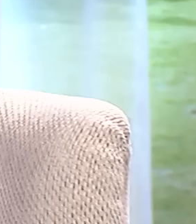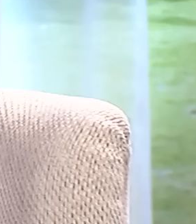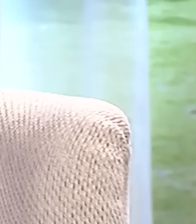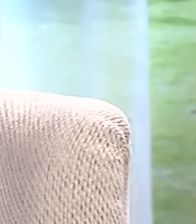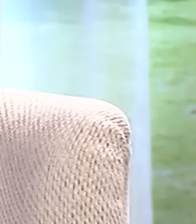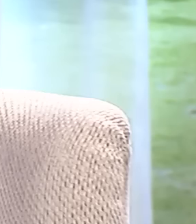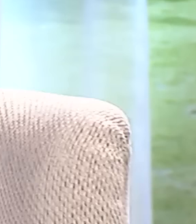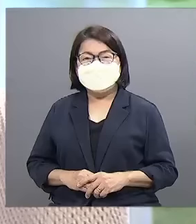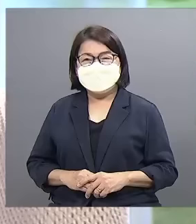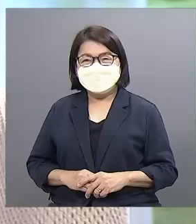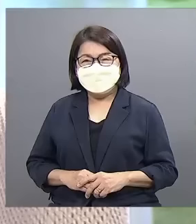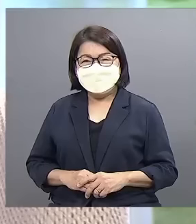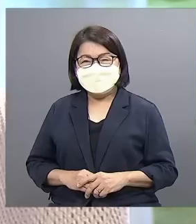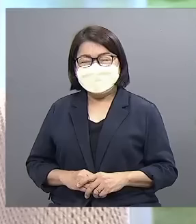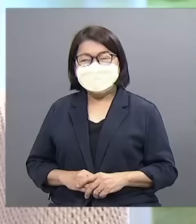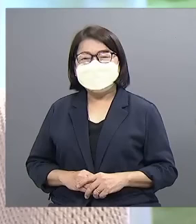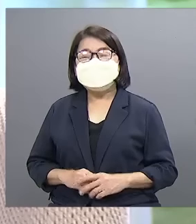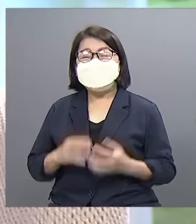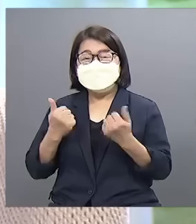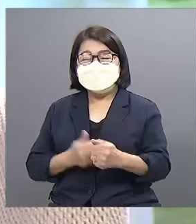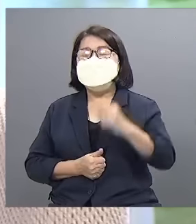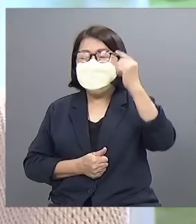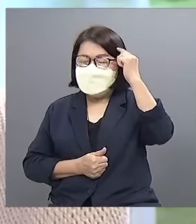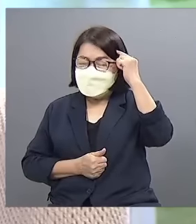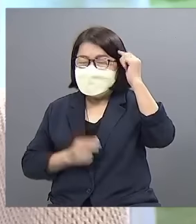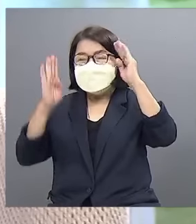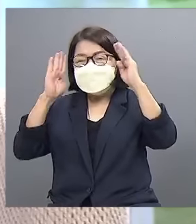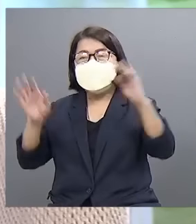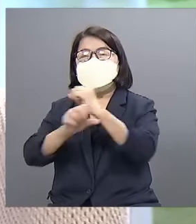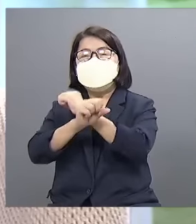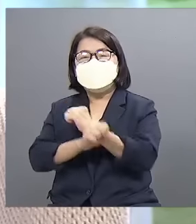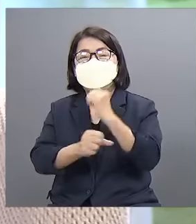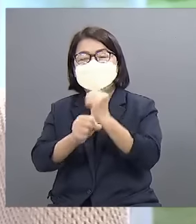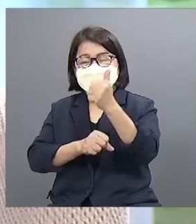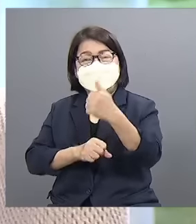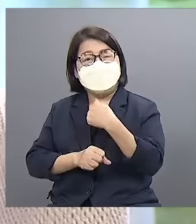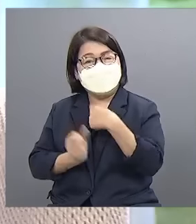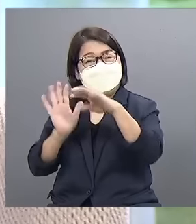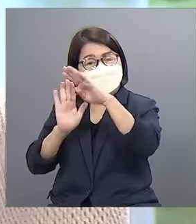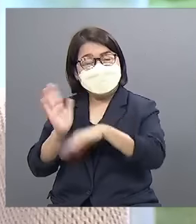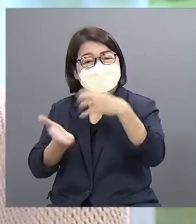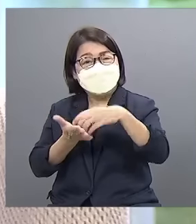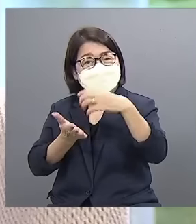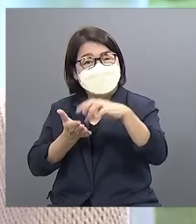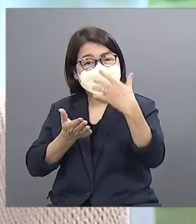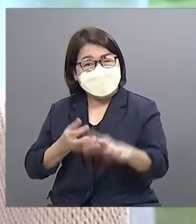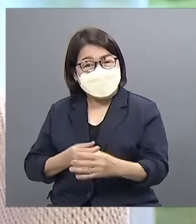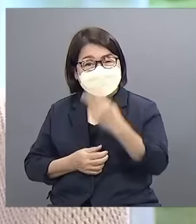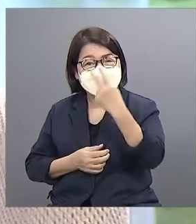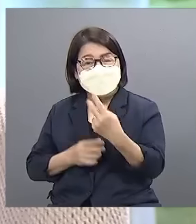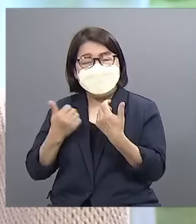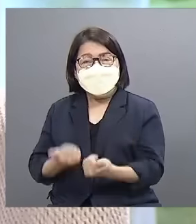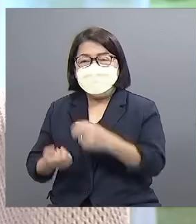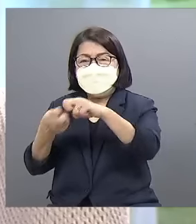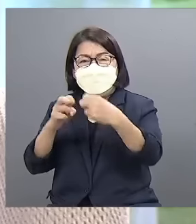รู้ทันกันได้วันนี้ค่ คุณผชมอย่างที่เรานำเสนอคผู้ชมกัไปนะคะเห็นได้เลยว่าช่วงนี้ สนการณหายคนกังวลก